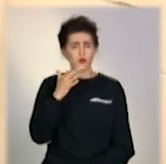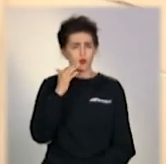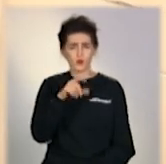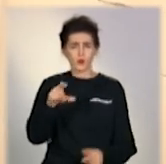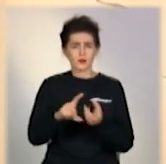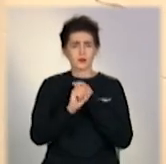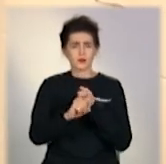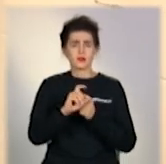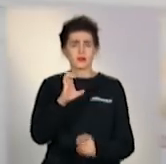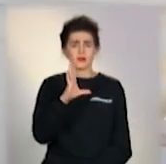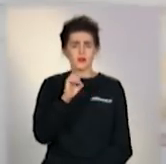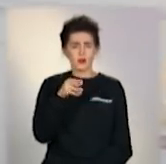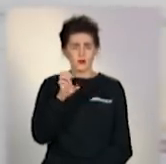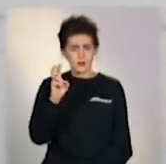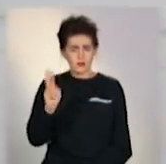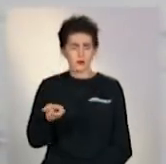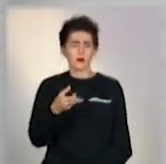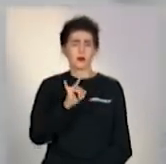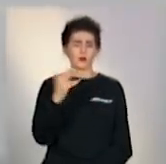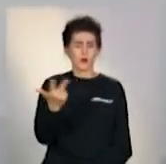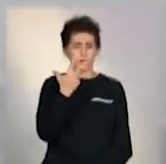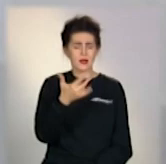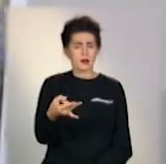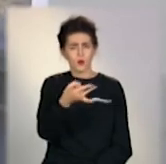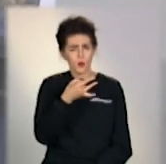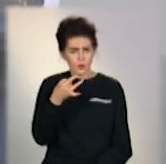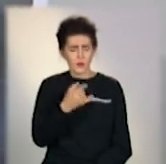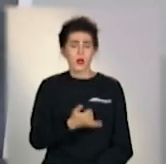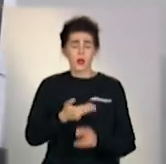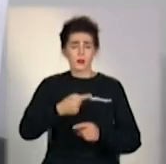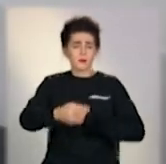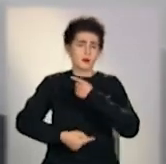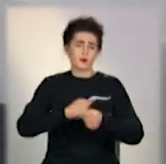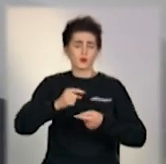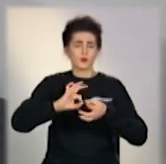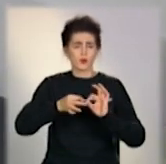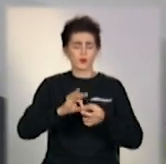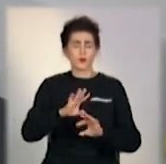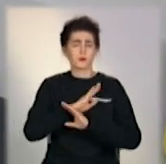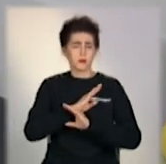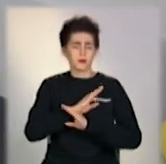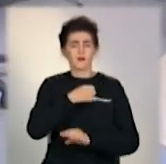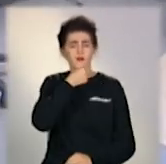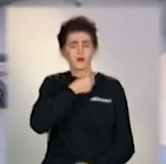заразилося у Сватівському, Попаснянському та Троїцькому районах. Унаслідок ускладнень померла